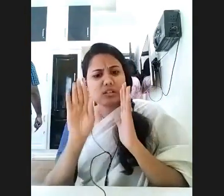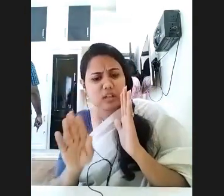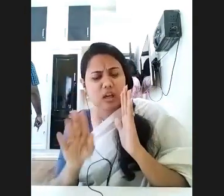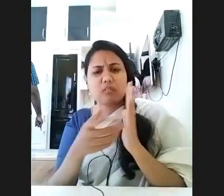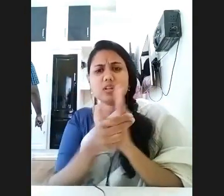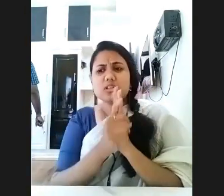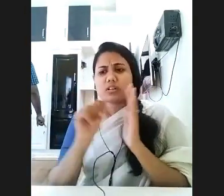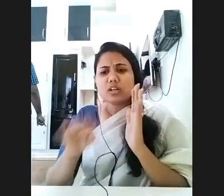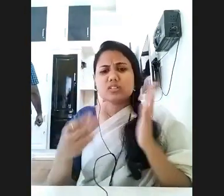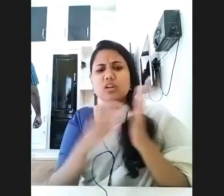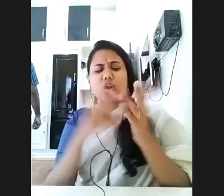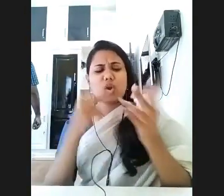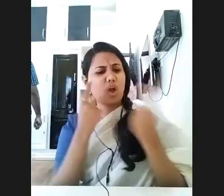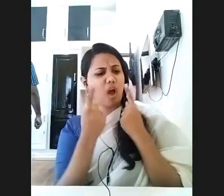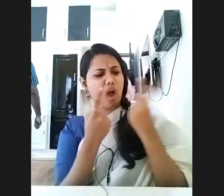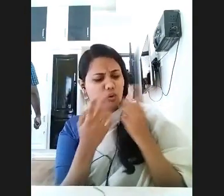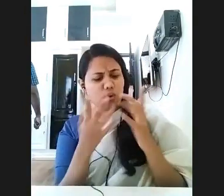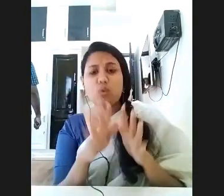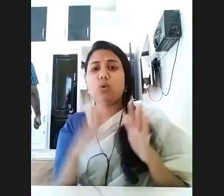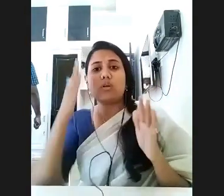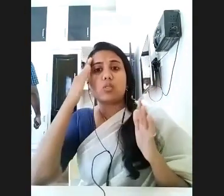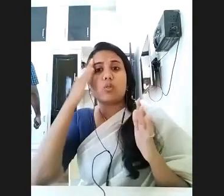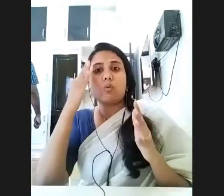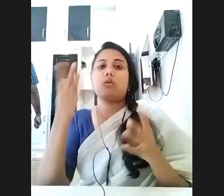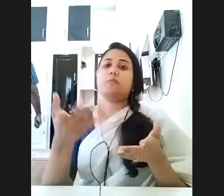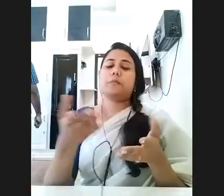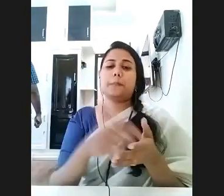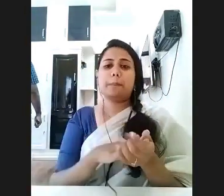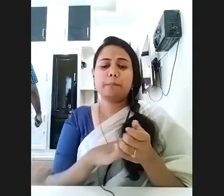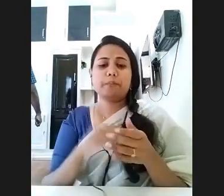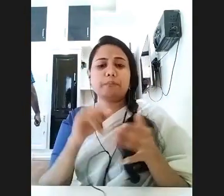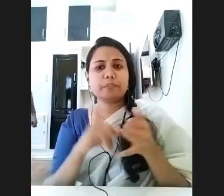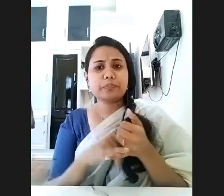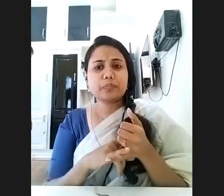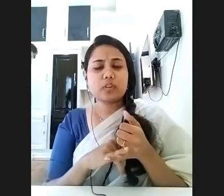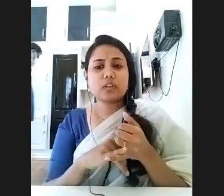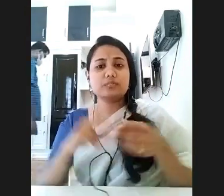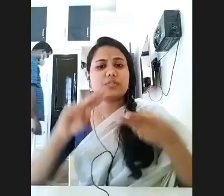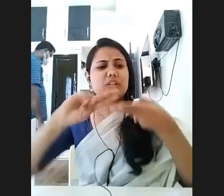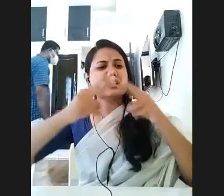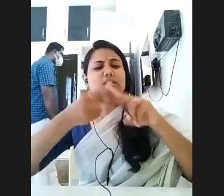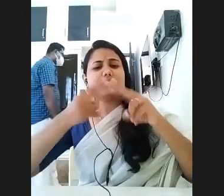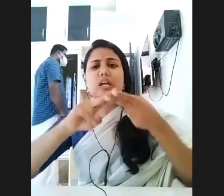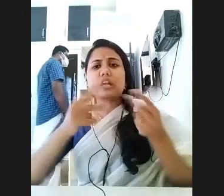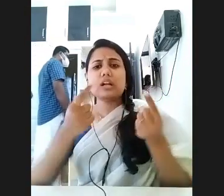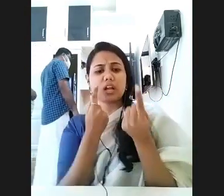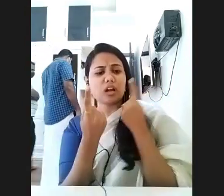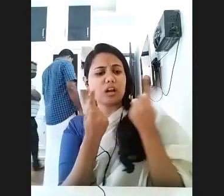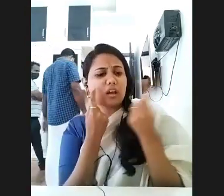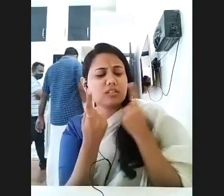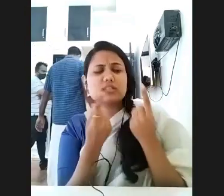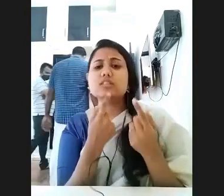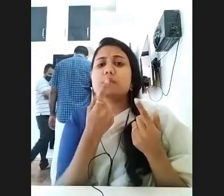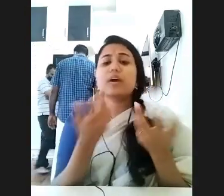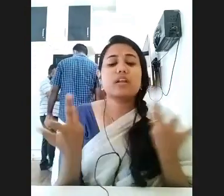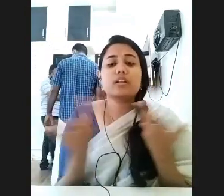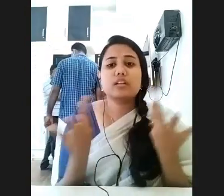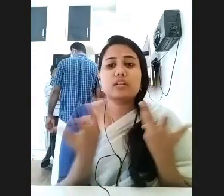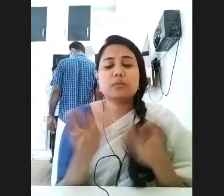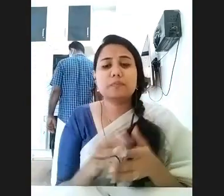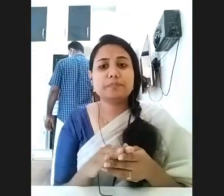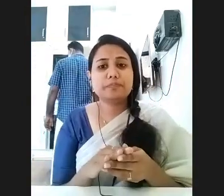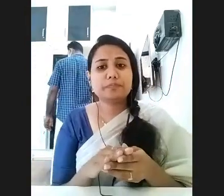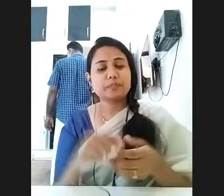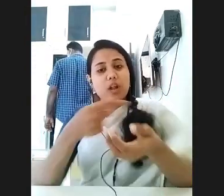വേണ്ടിയിട്ടാണ് SMN2ൻ്റെ കോപ്പി നമ്പർ നമ്മൾ കണ്ടെത്തുന്നത്. സോ ഈ ജനറ്റിക് ടെസ്റ്റ് പറയുന്നത് വളരെ സിമ്പിൾ ആയിട്ടുള്ള ഒരു ടെസ്റ്റാണ്. ജസ്റ്റ് കുട്ടിയുടെ